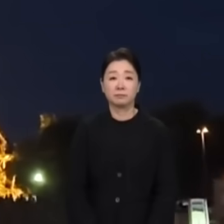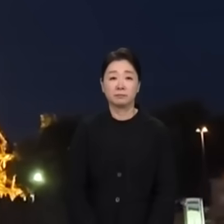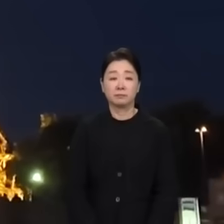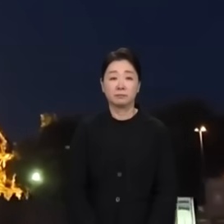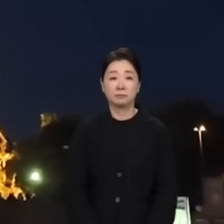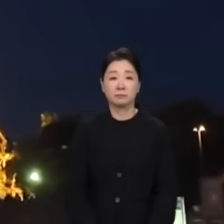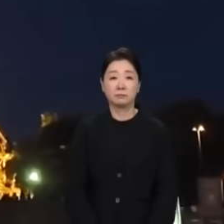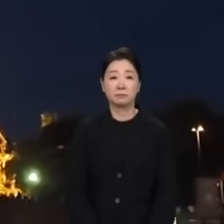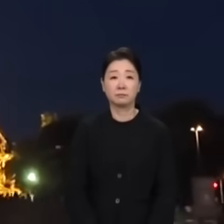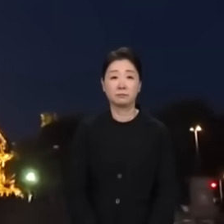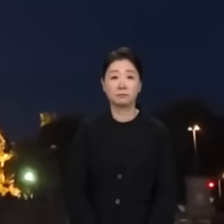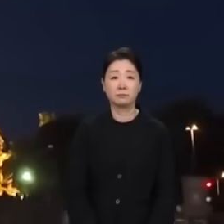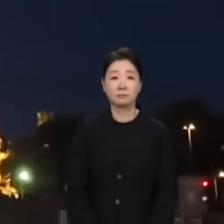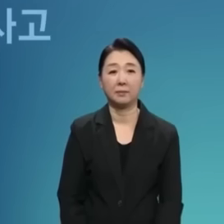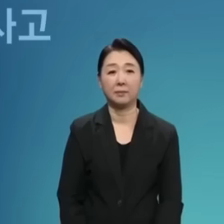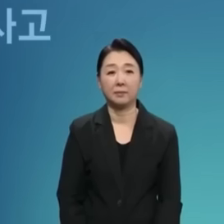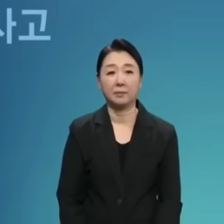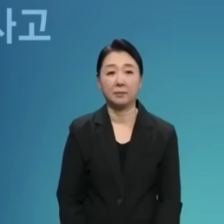온누리입니다.